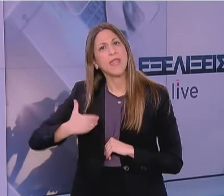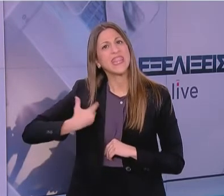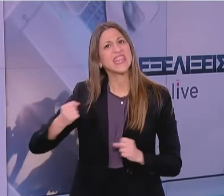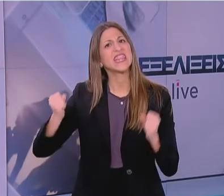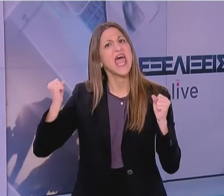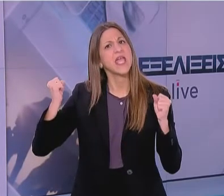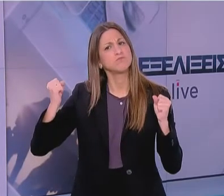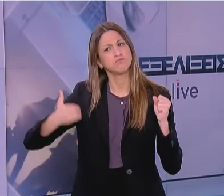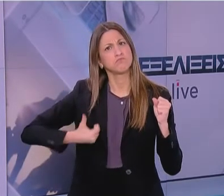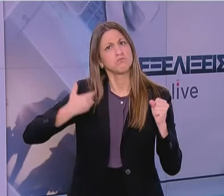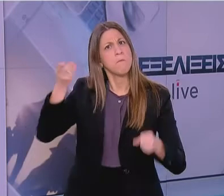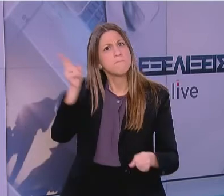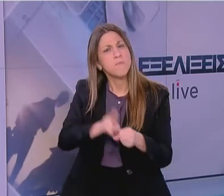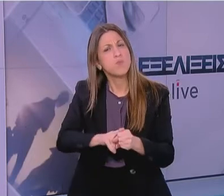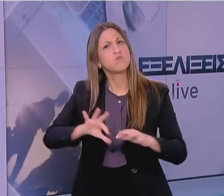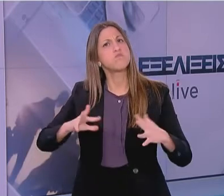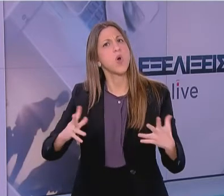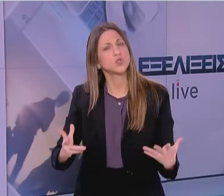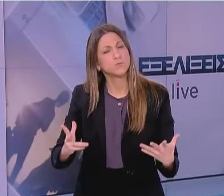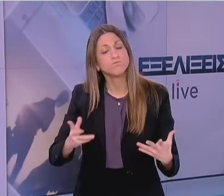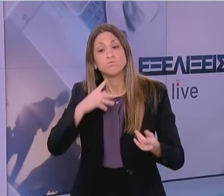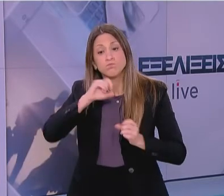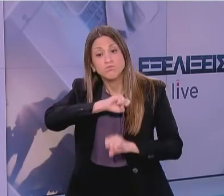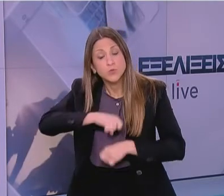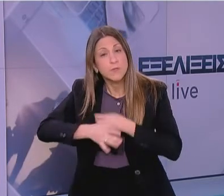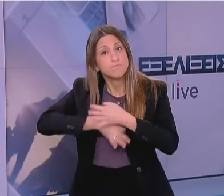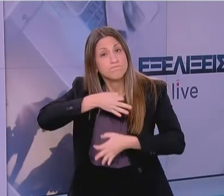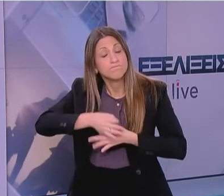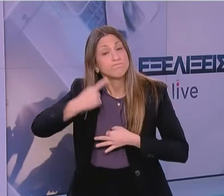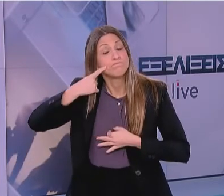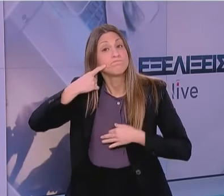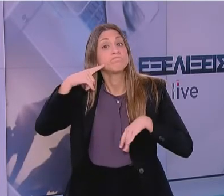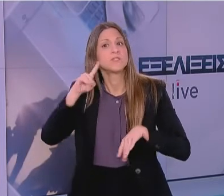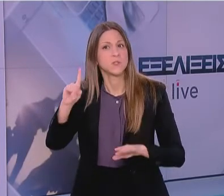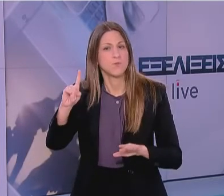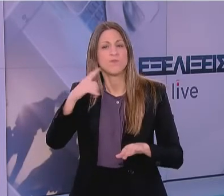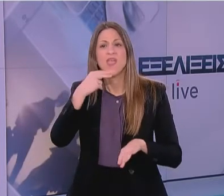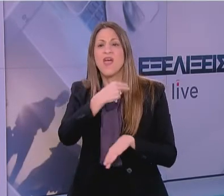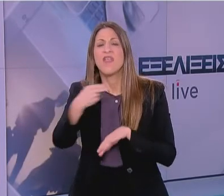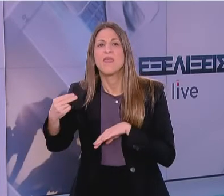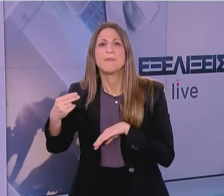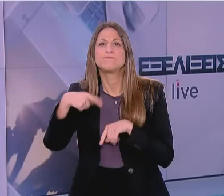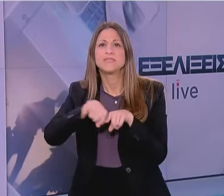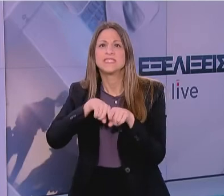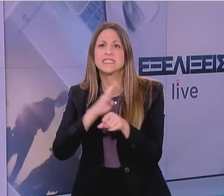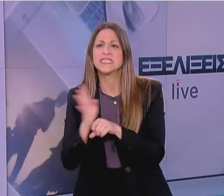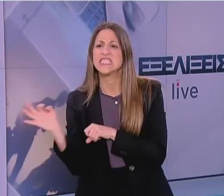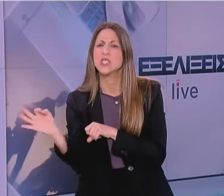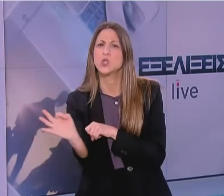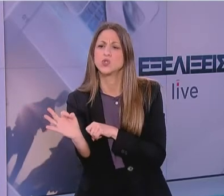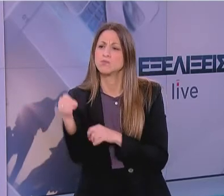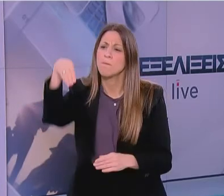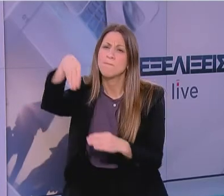ηλικίες. Αποφάσισα να σας εξηγήσω αυτό που λέμε παθογένεια της νόσου. Αυτό που όλοι